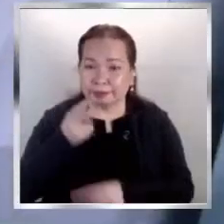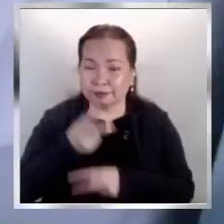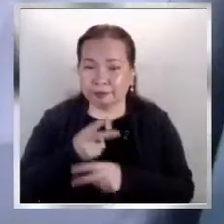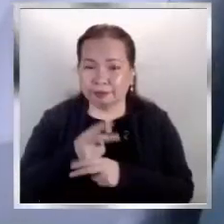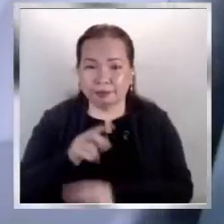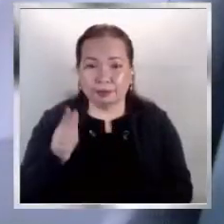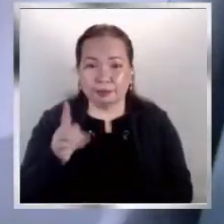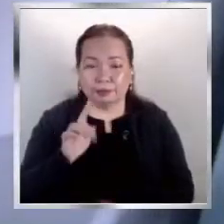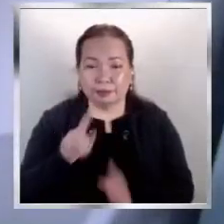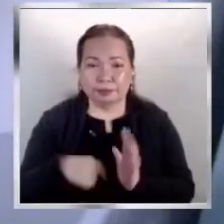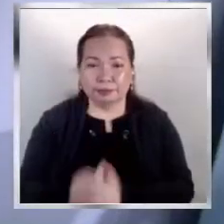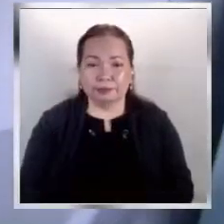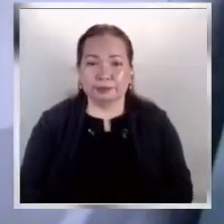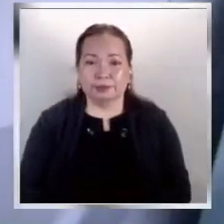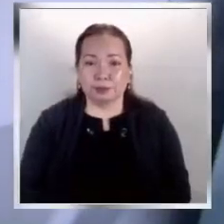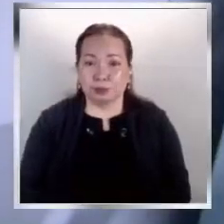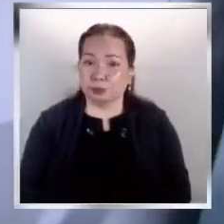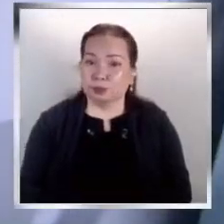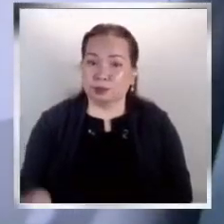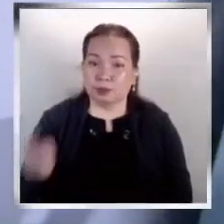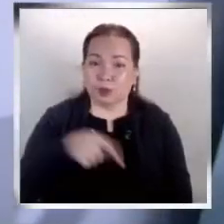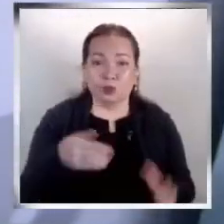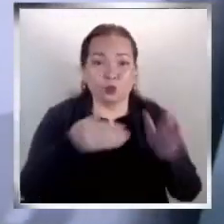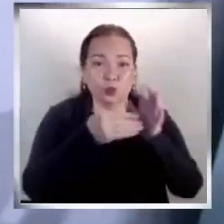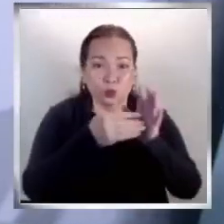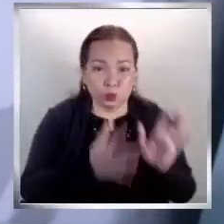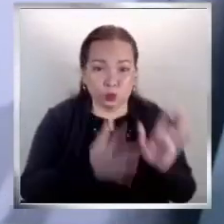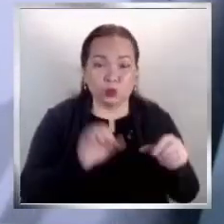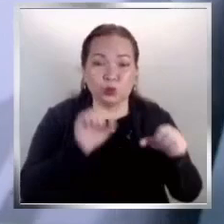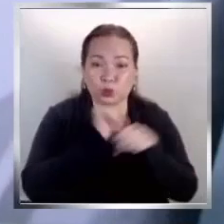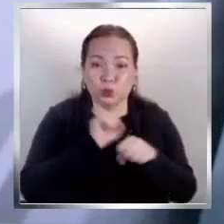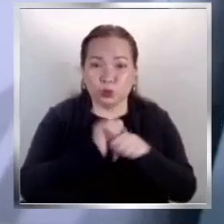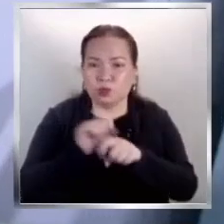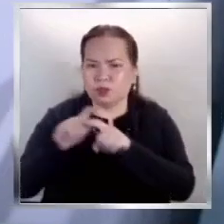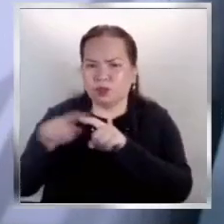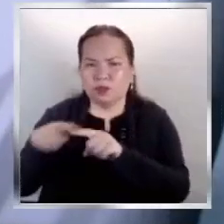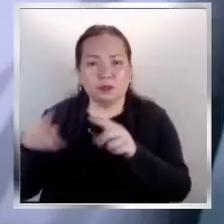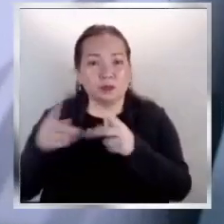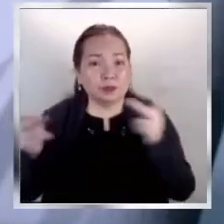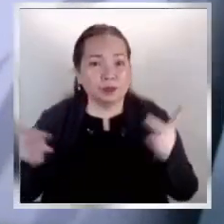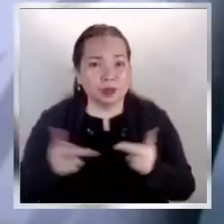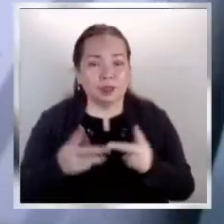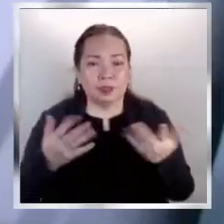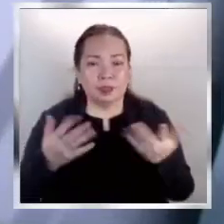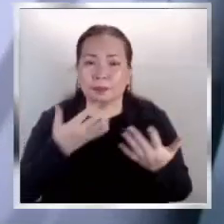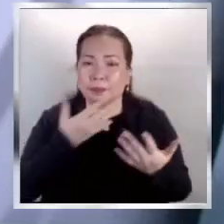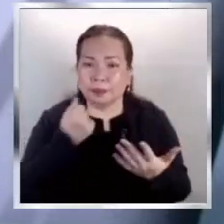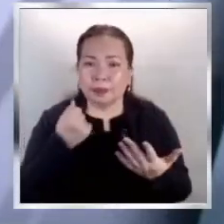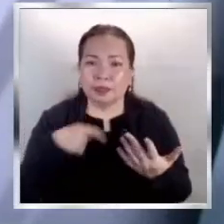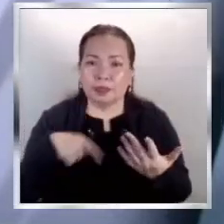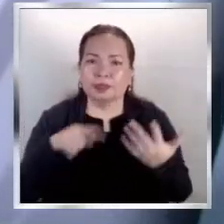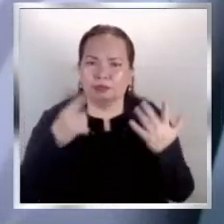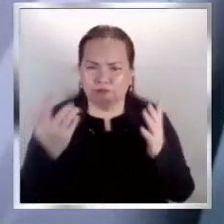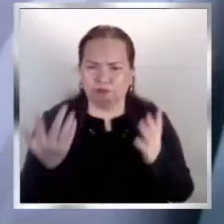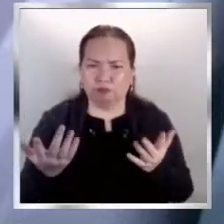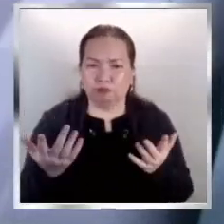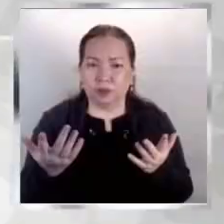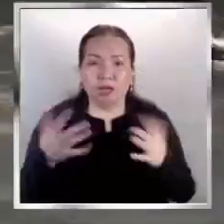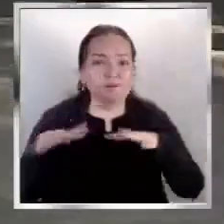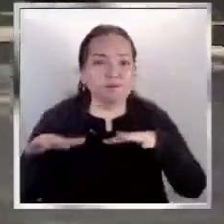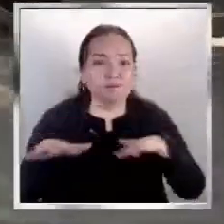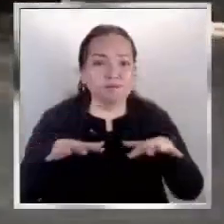Nakiisa ang mga estudyante at empleyado mula sa iba't ibang lugar sa pagbabalik ng malawakang in-person na earthquake drill.